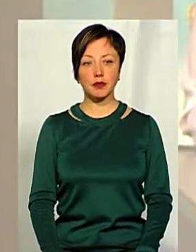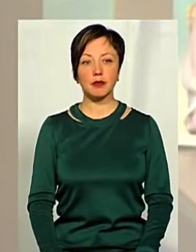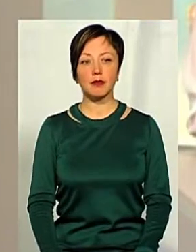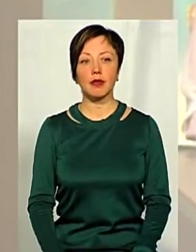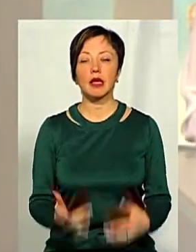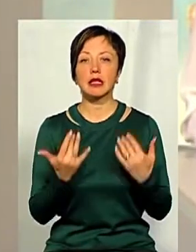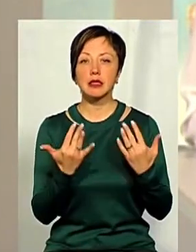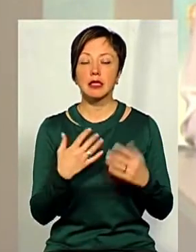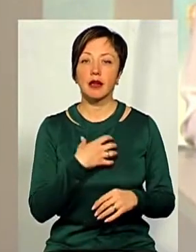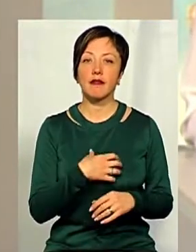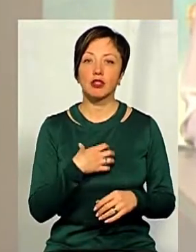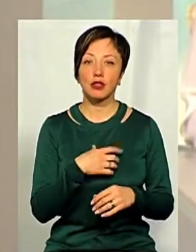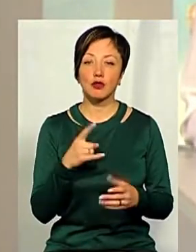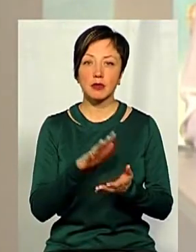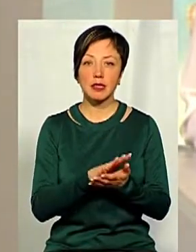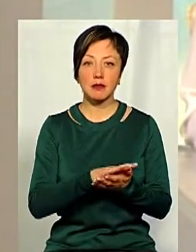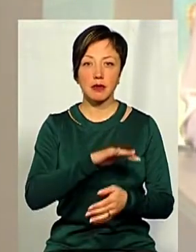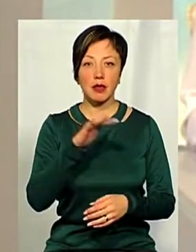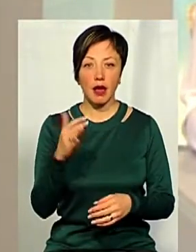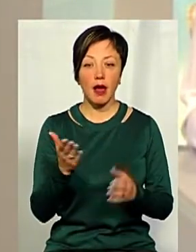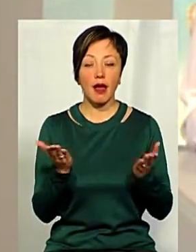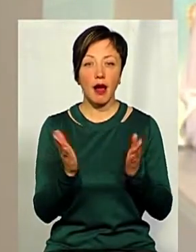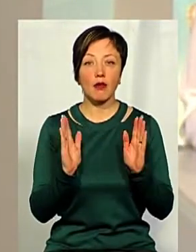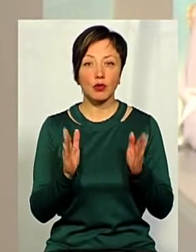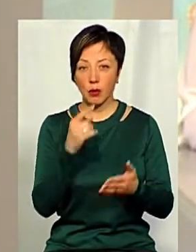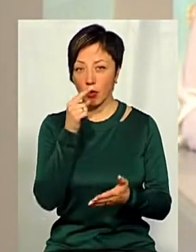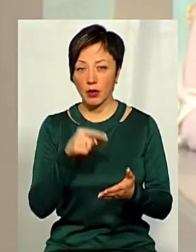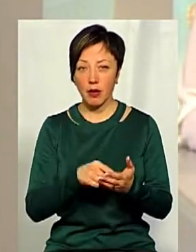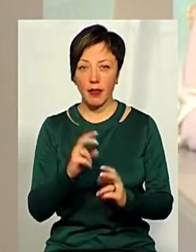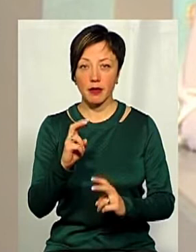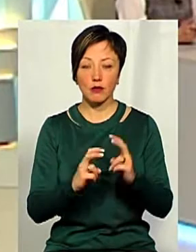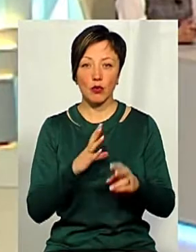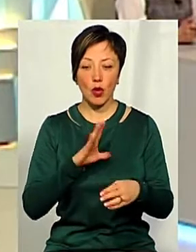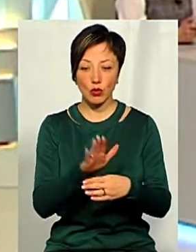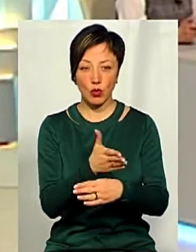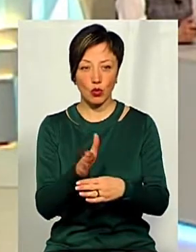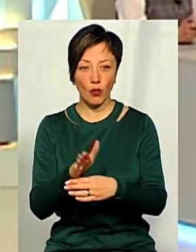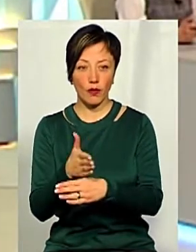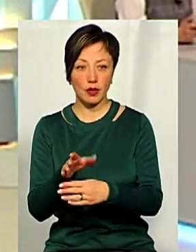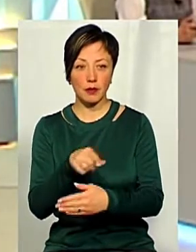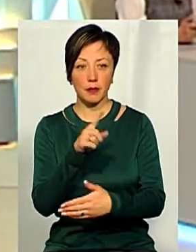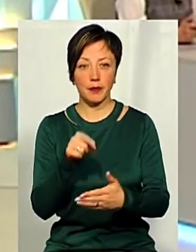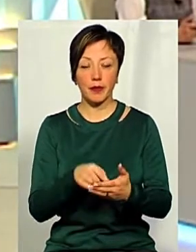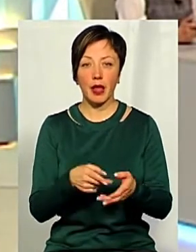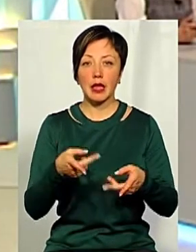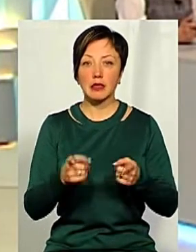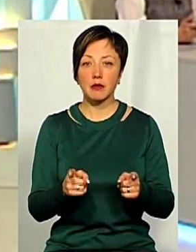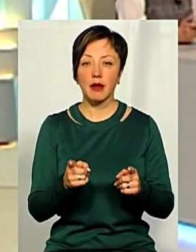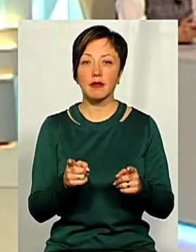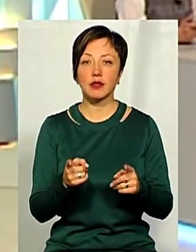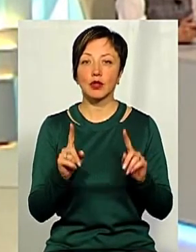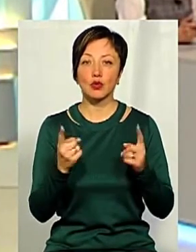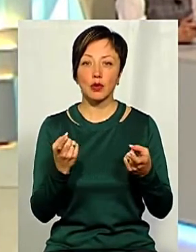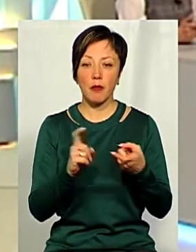Наскільки важливо, щоб сміття, те, яке буде потрапляти на завод, було сортованим? Насправді це дуже